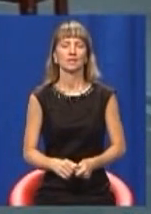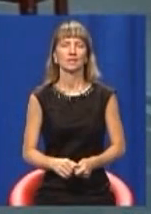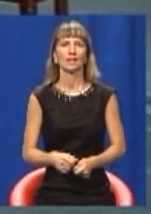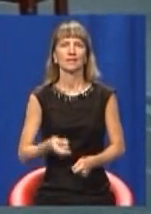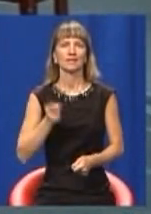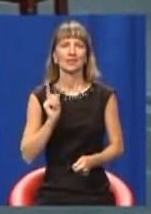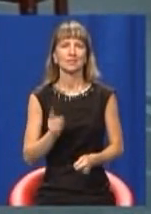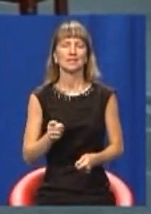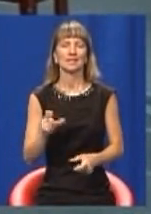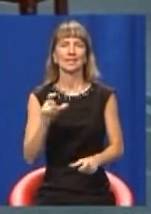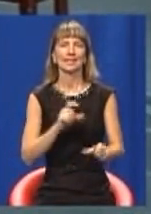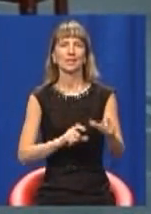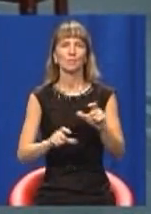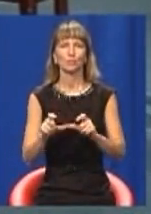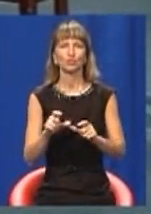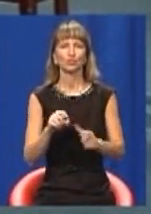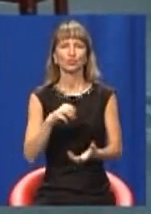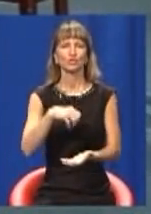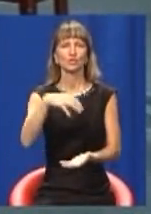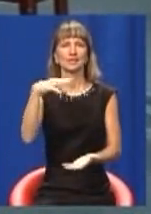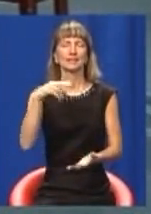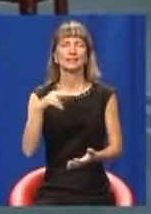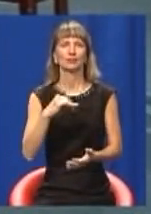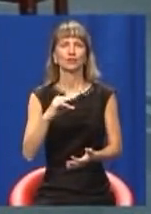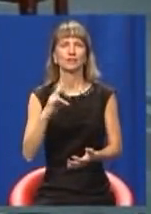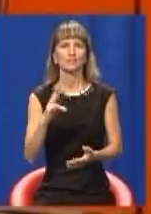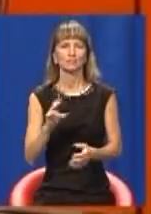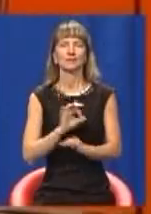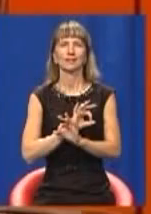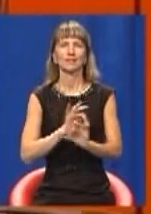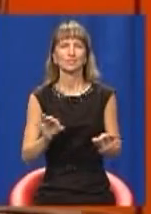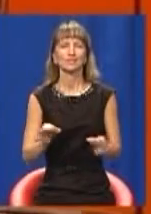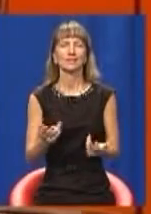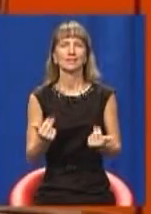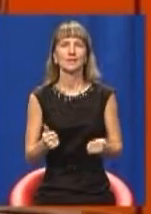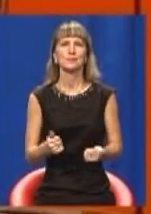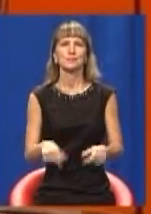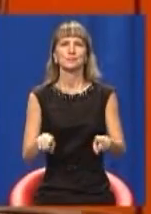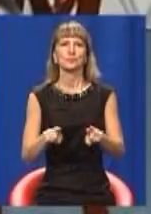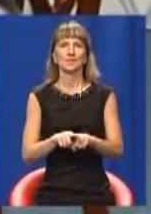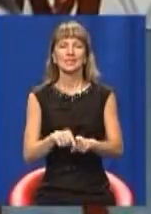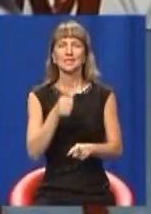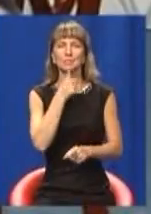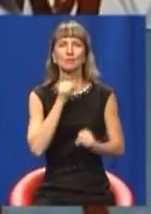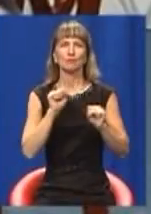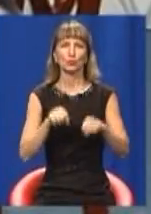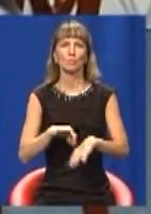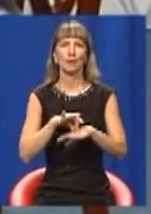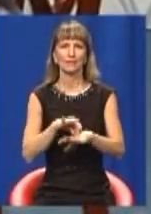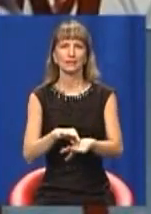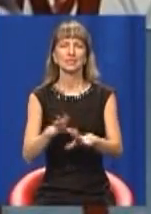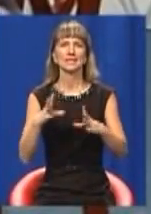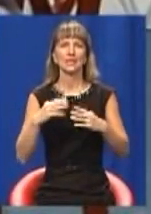настоящий химический джин, круто? Да. Ну что, Вот такие эксперименты можно проводить с